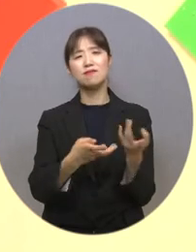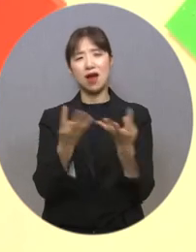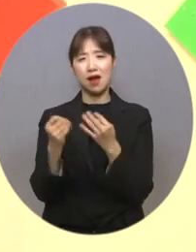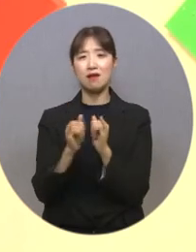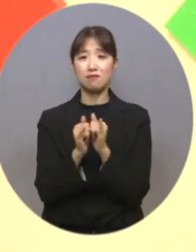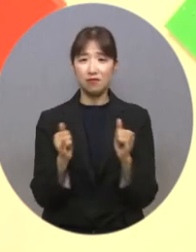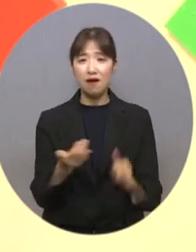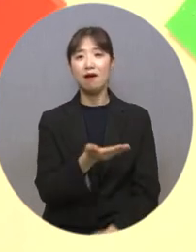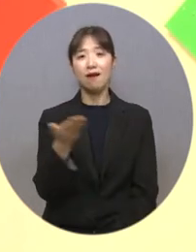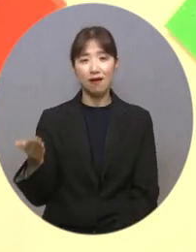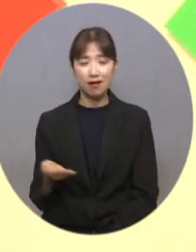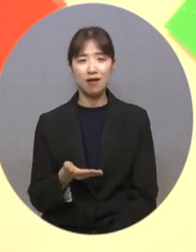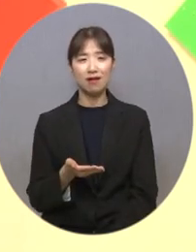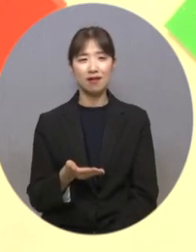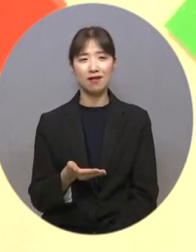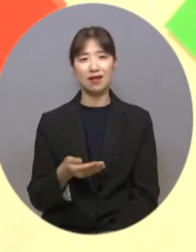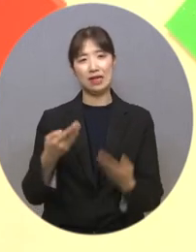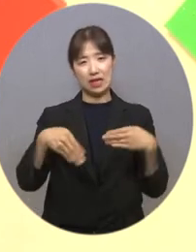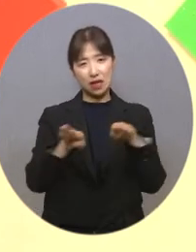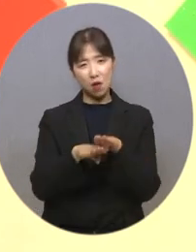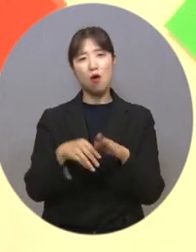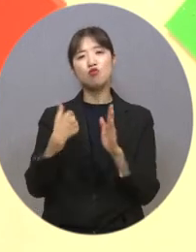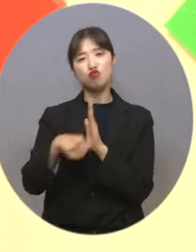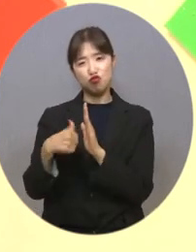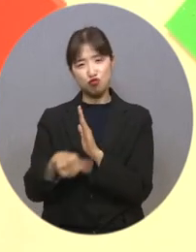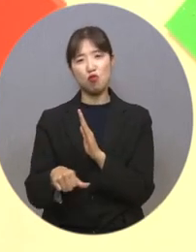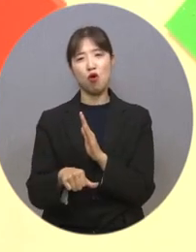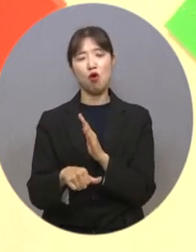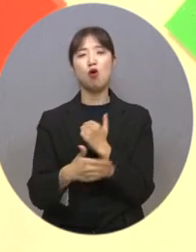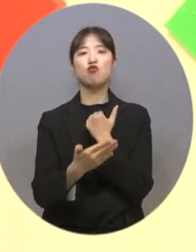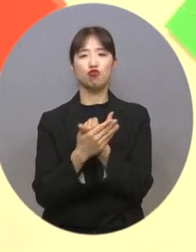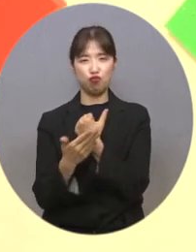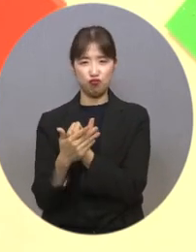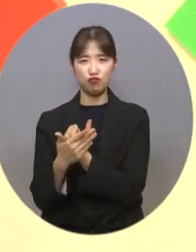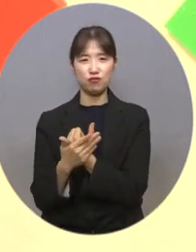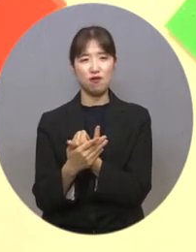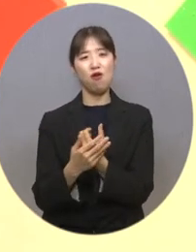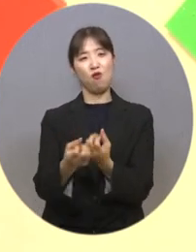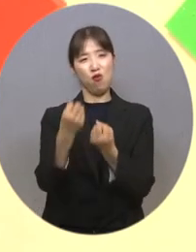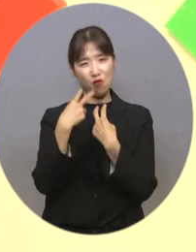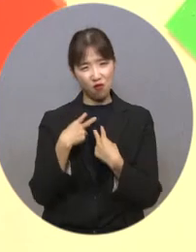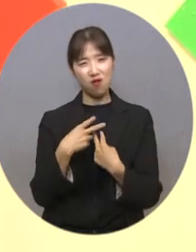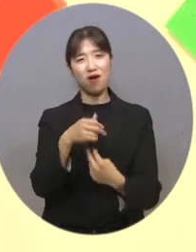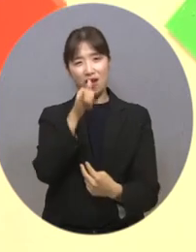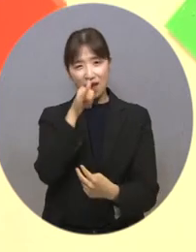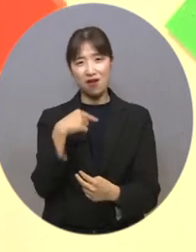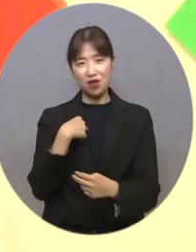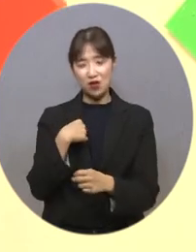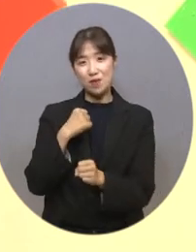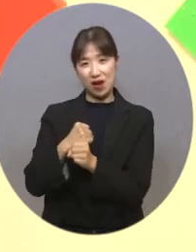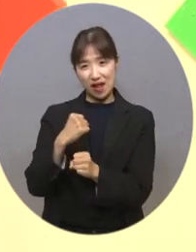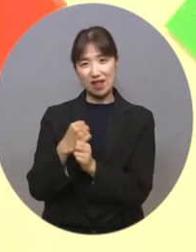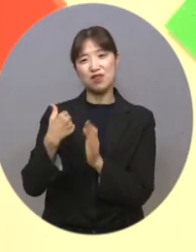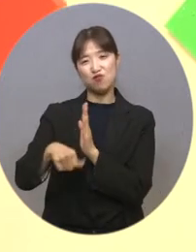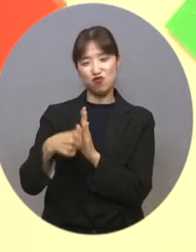많은 분들이 기관으로 물품을 또 후원도 해주고 또 생산품 또 구매도 이렇게 해주시고 네. 이런